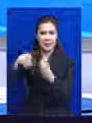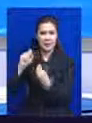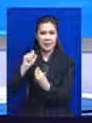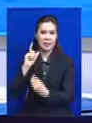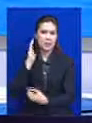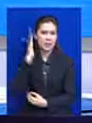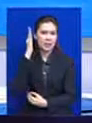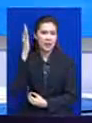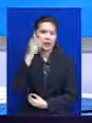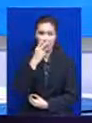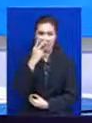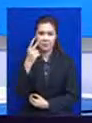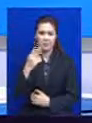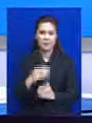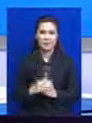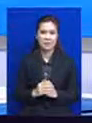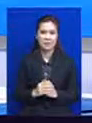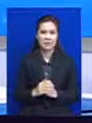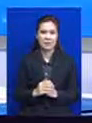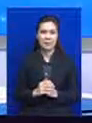ตไปติดตามจากรายงานค่ะ